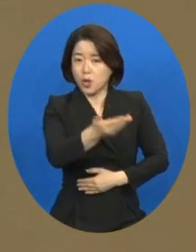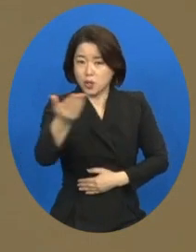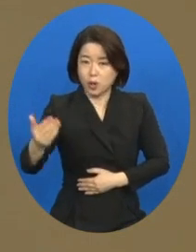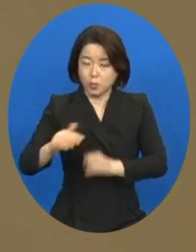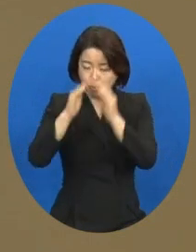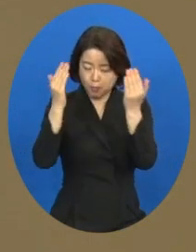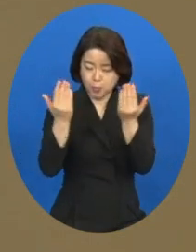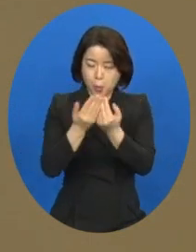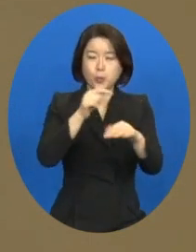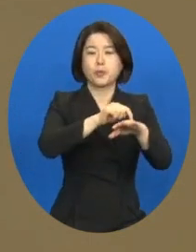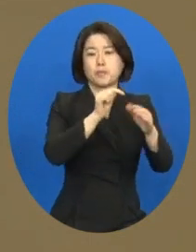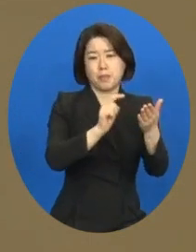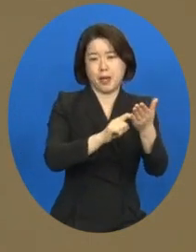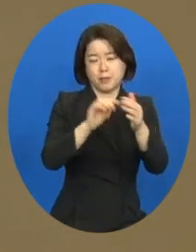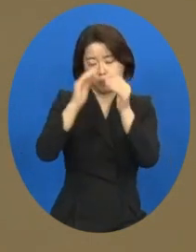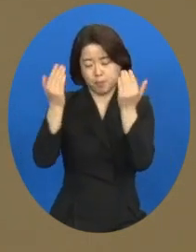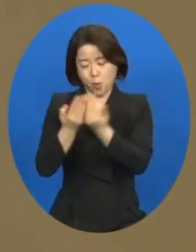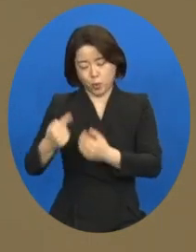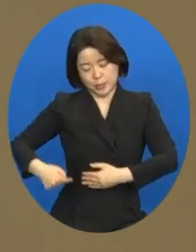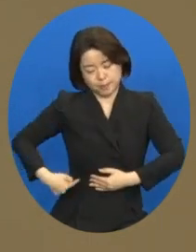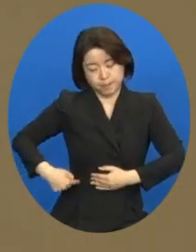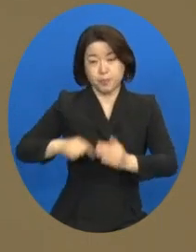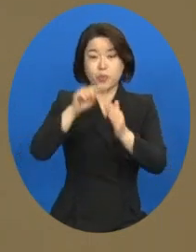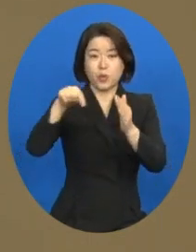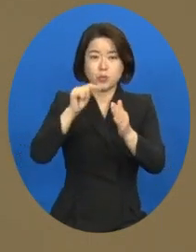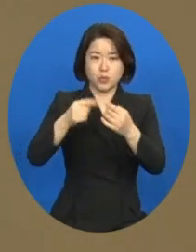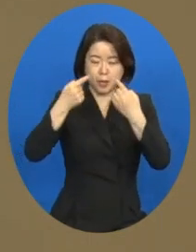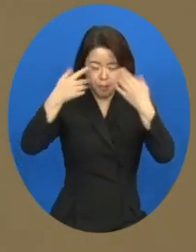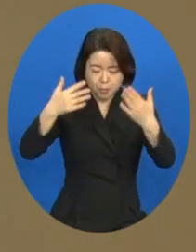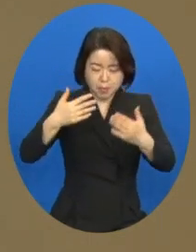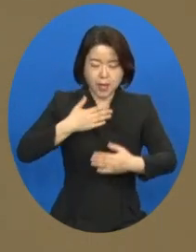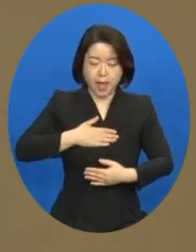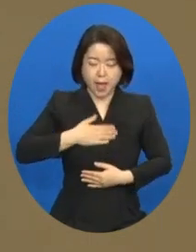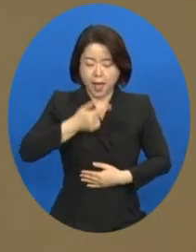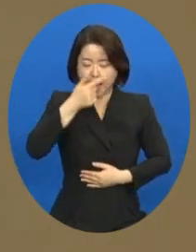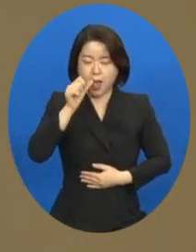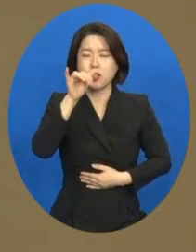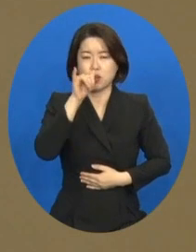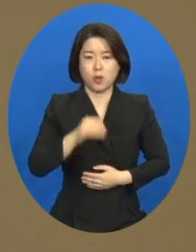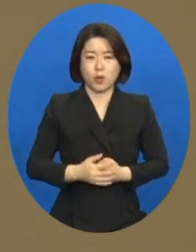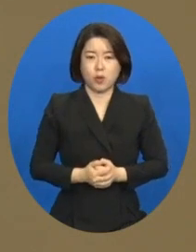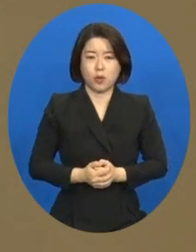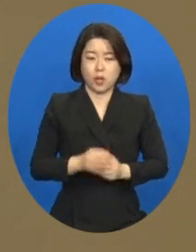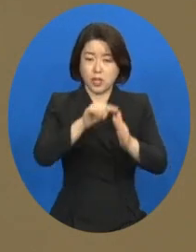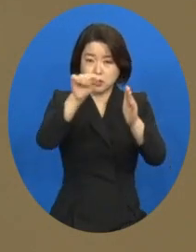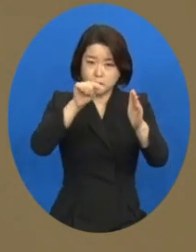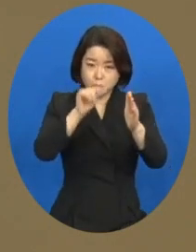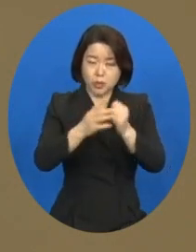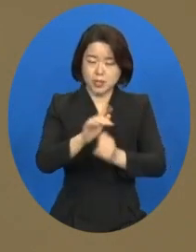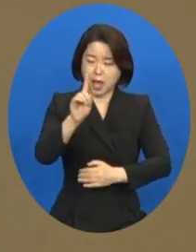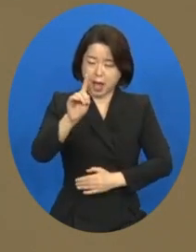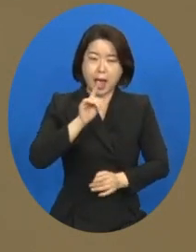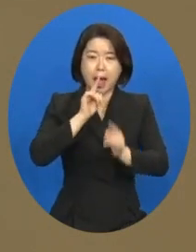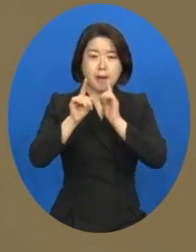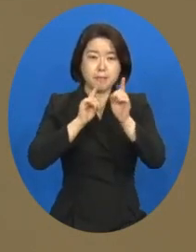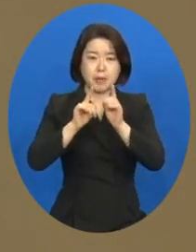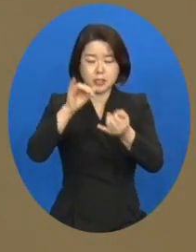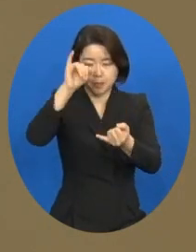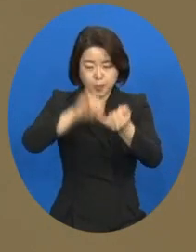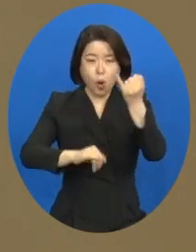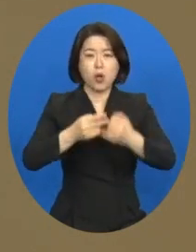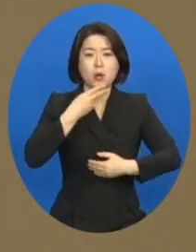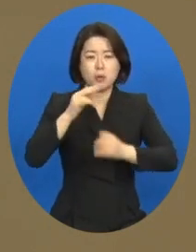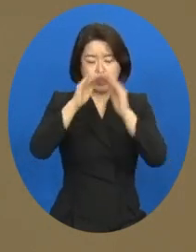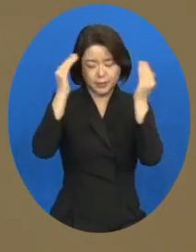모두의 마음과 모두의 양심 속에 분명히 알고 있습니다. 그 가운데서 한 말씀도 어김이 없이